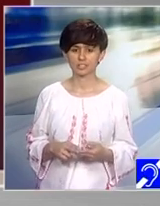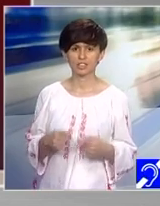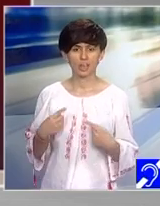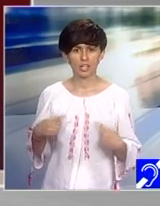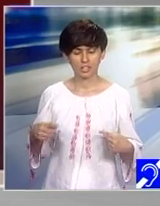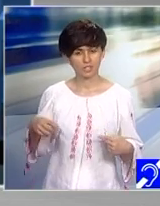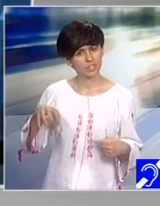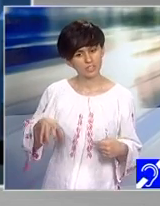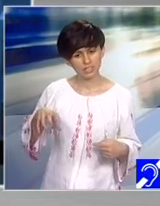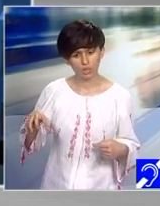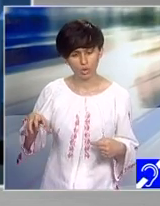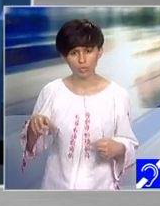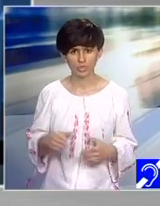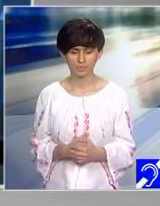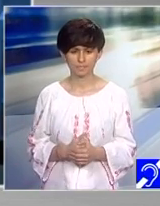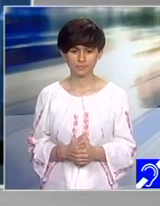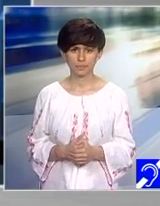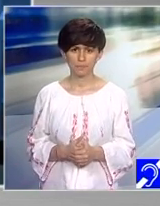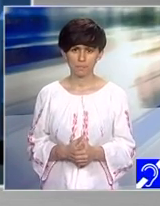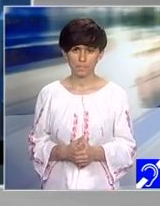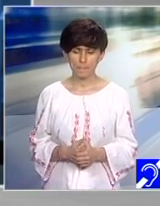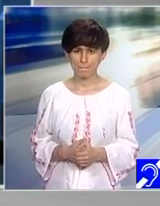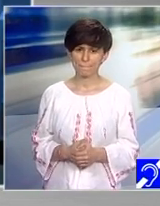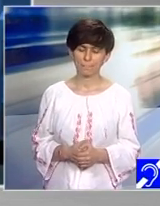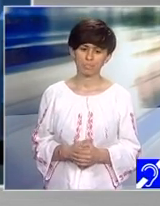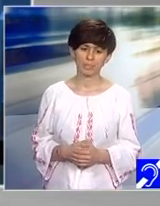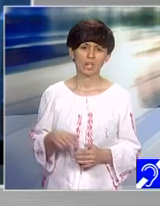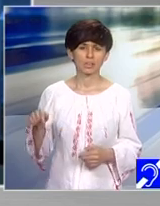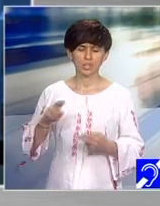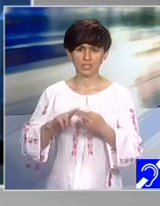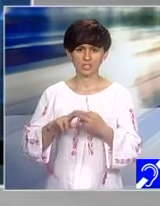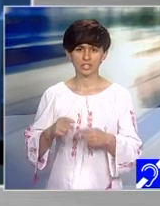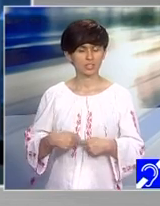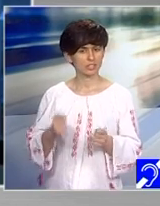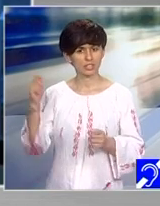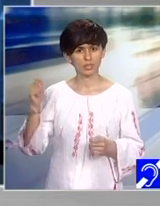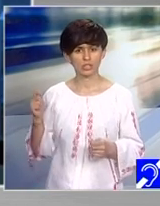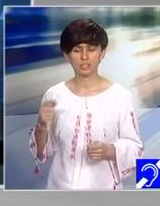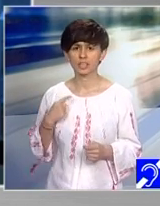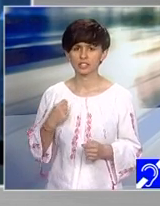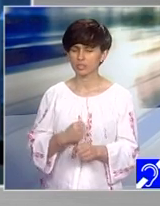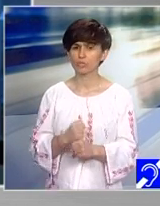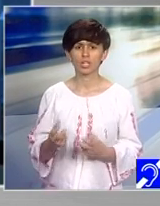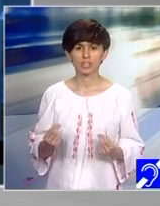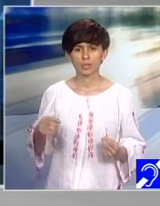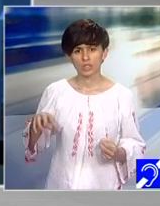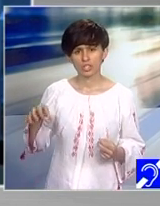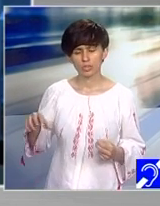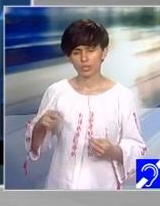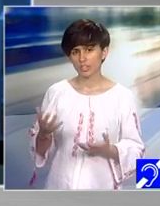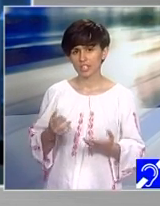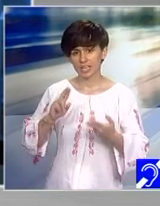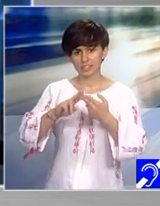focare, la Piatra Neamț, la Vâlcea, în toată țara sunt foarte multe locuri în care se întâlnesc și la Cluj există